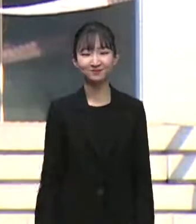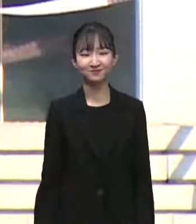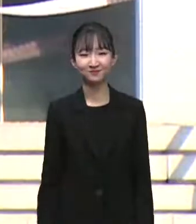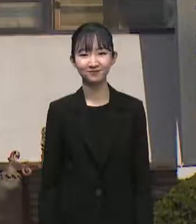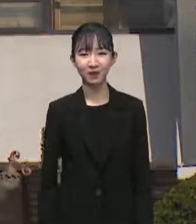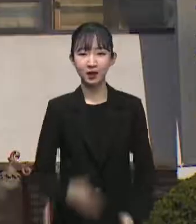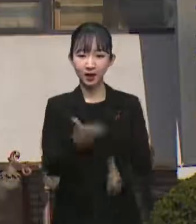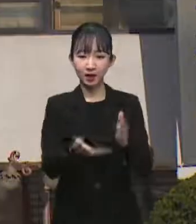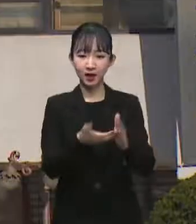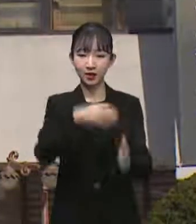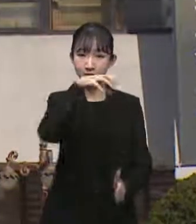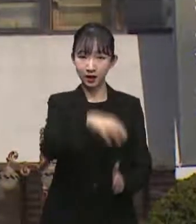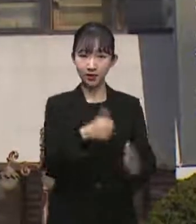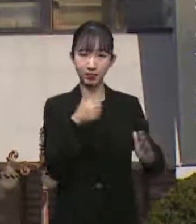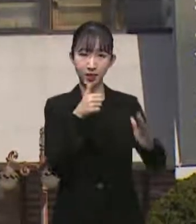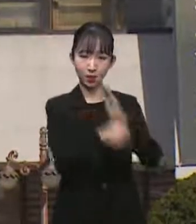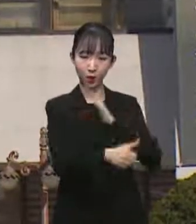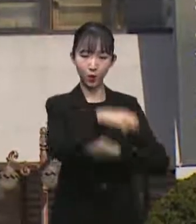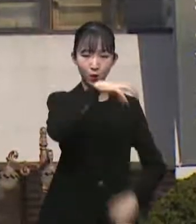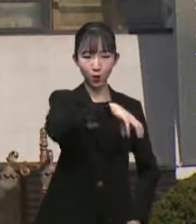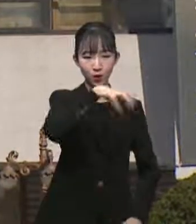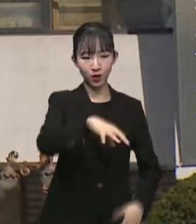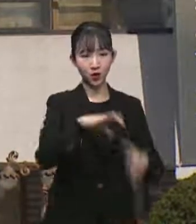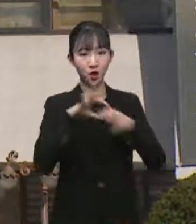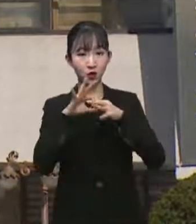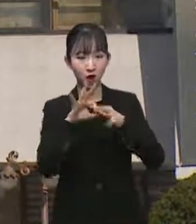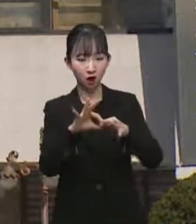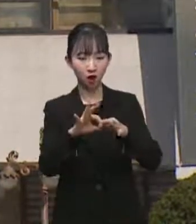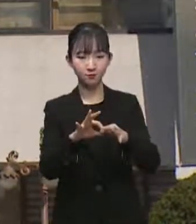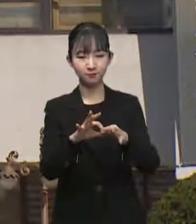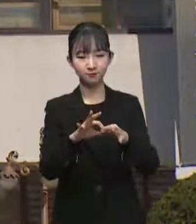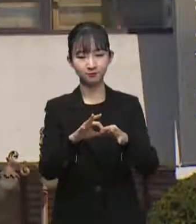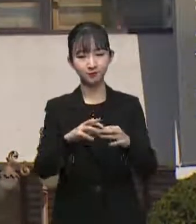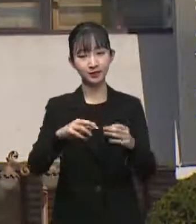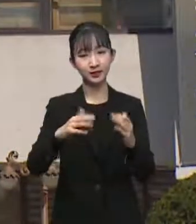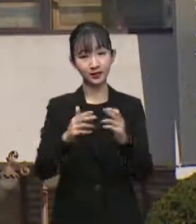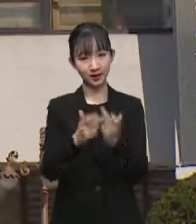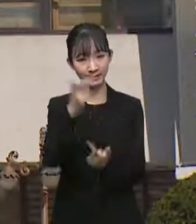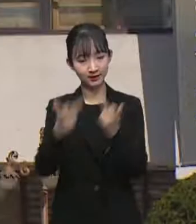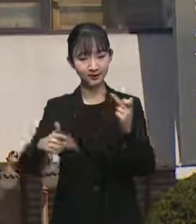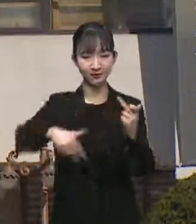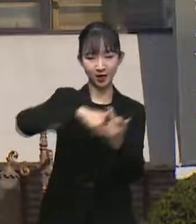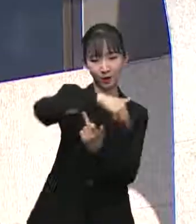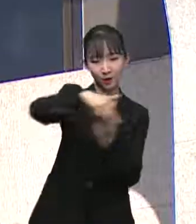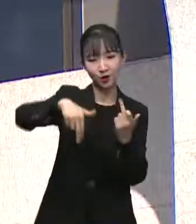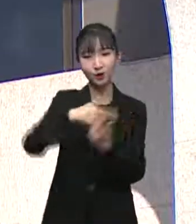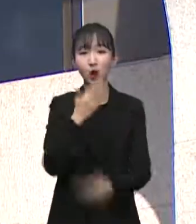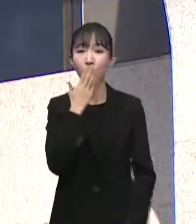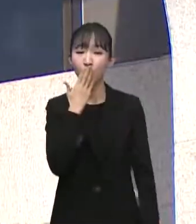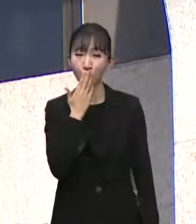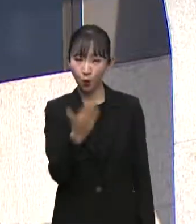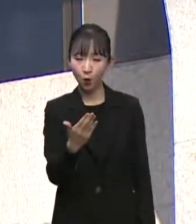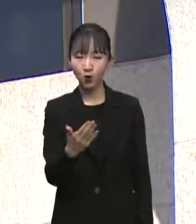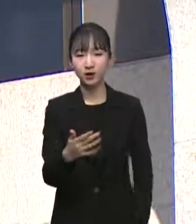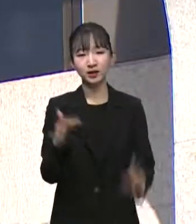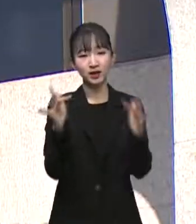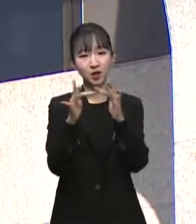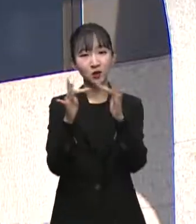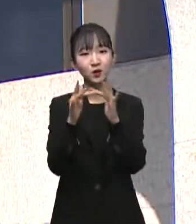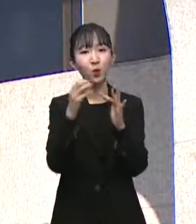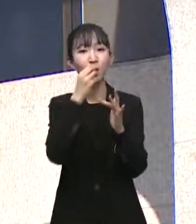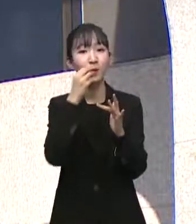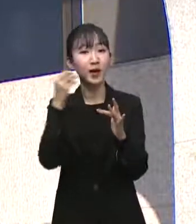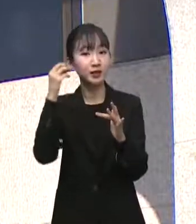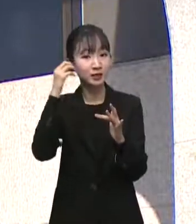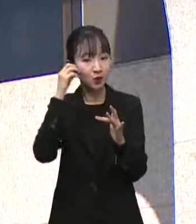장 의 대표 공간과 연계해 역사산책 공간을 조성하는 동시에 걍 장 재생 킴 온라인 소통 페이지를 개설해 시민과